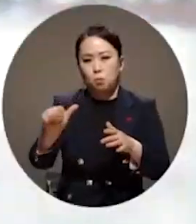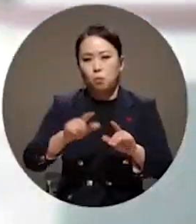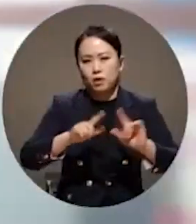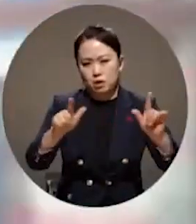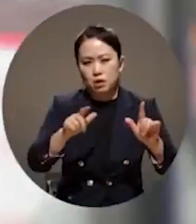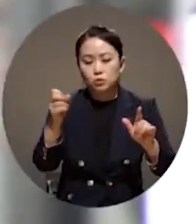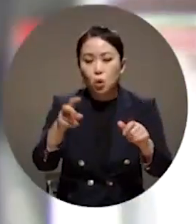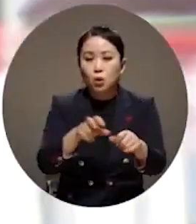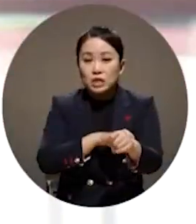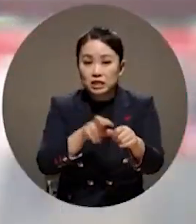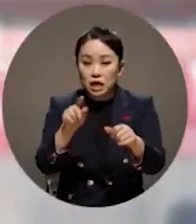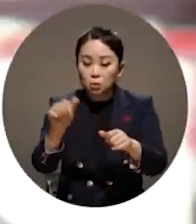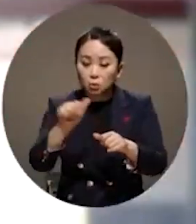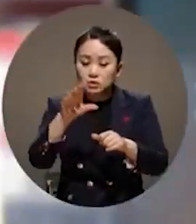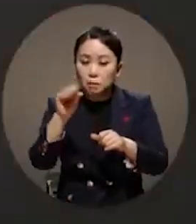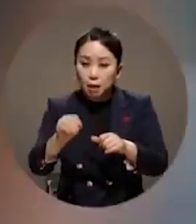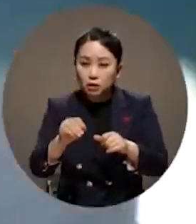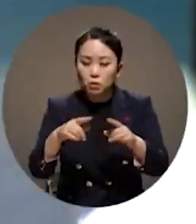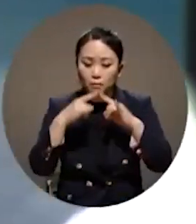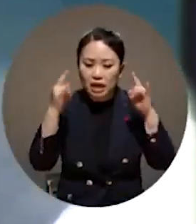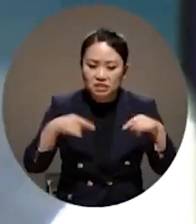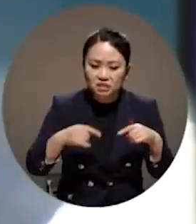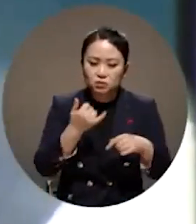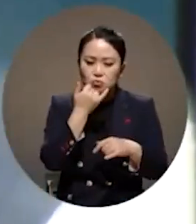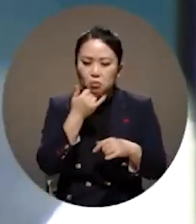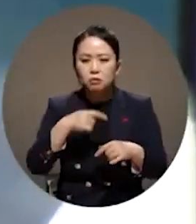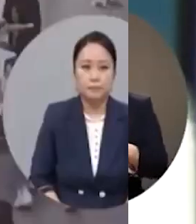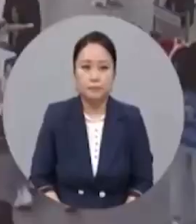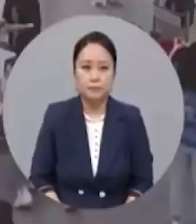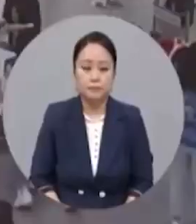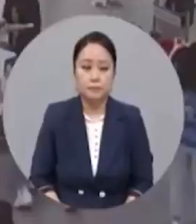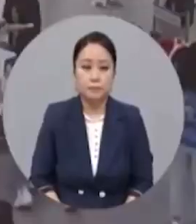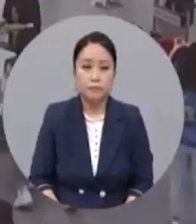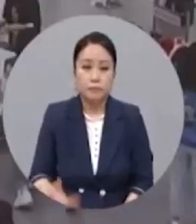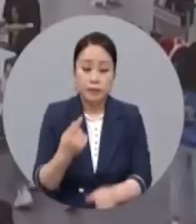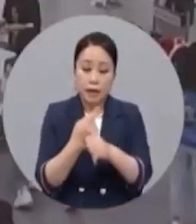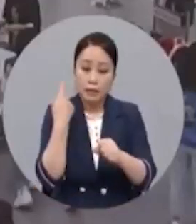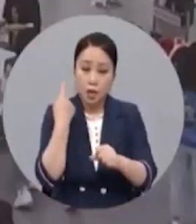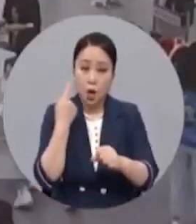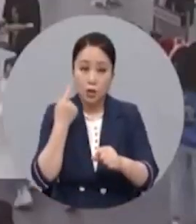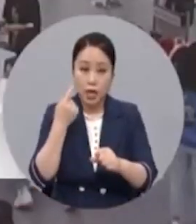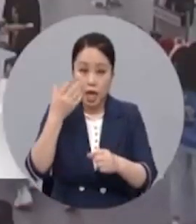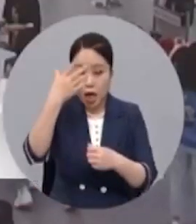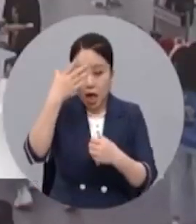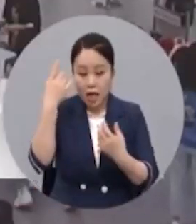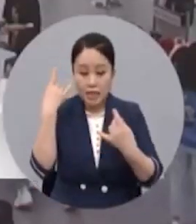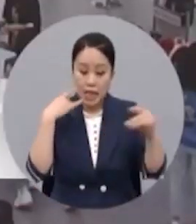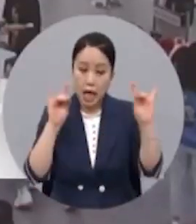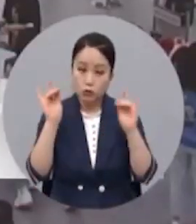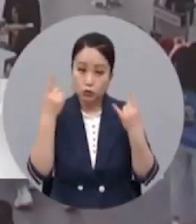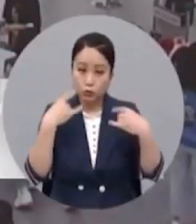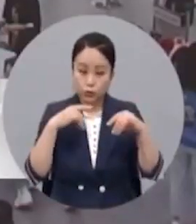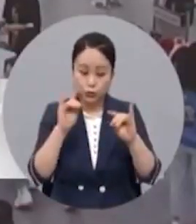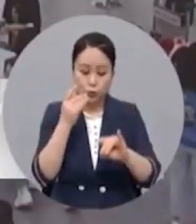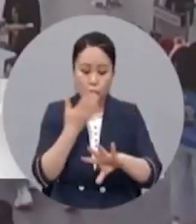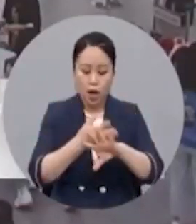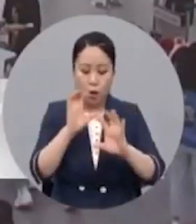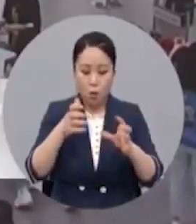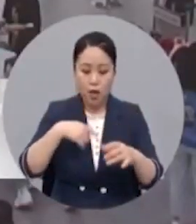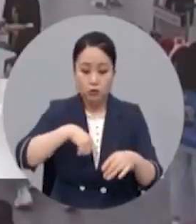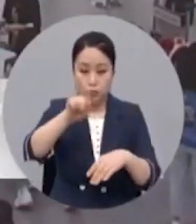프랑스, 독일로 떠납니다. MBC 뉴스 김윤아입니다. 지난해 태국으로 해외 출장을 다녀온 기장군